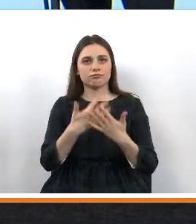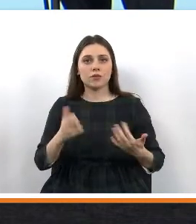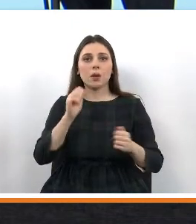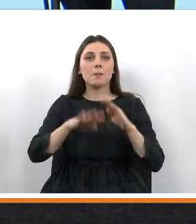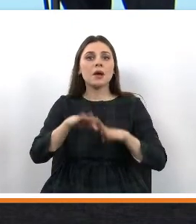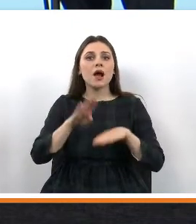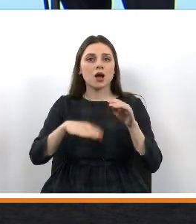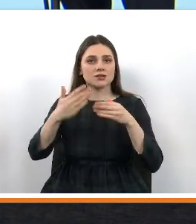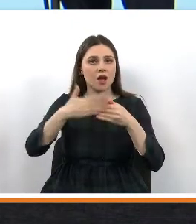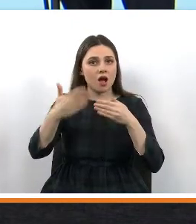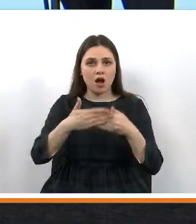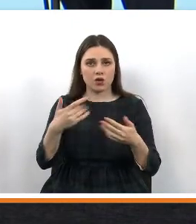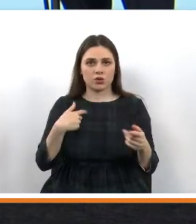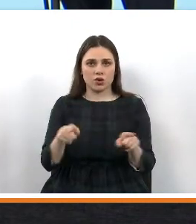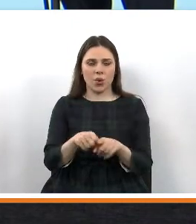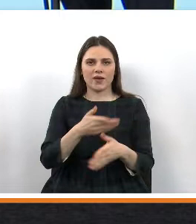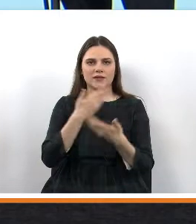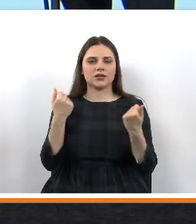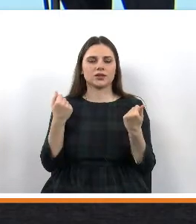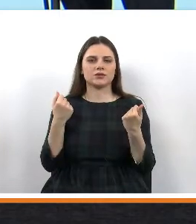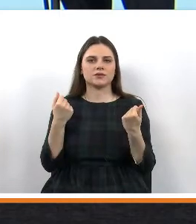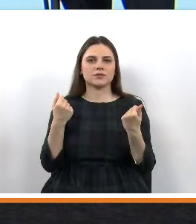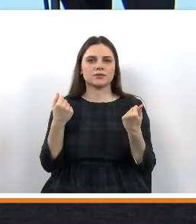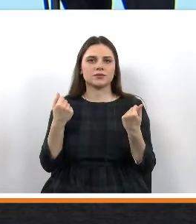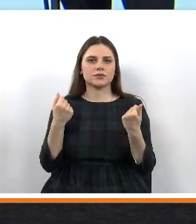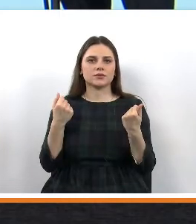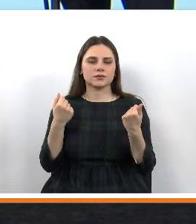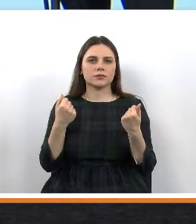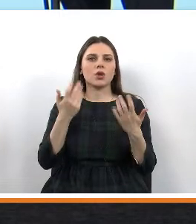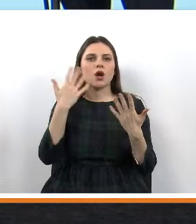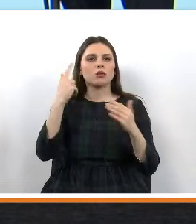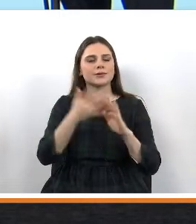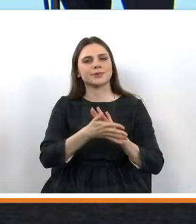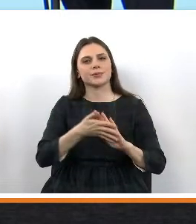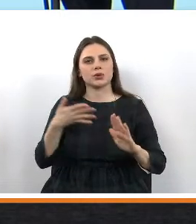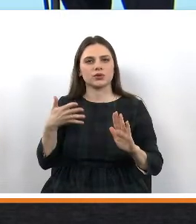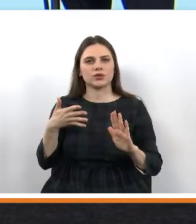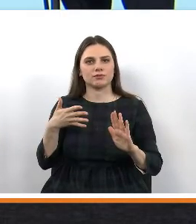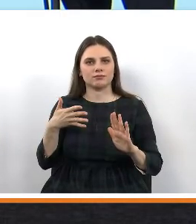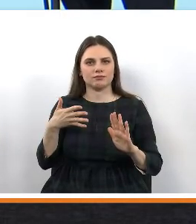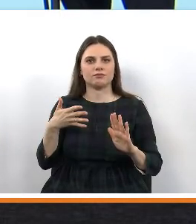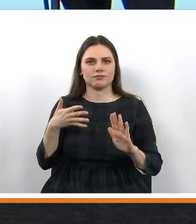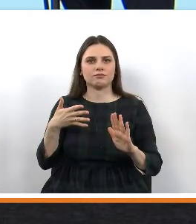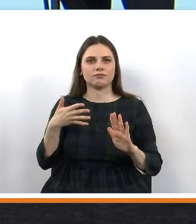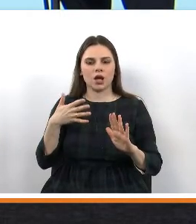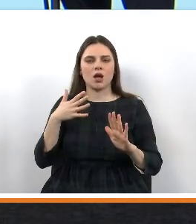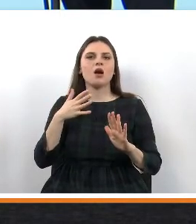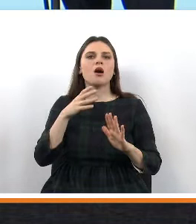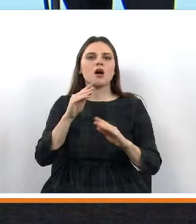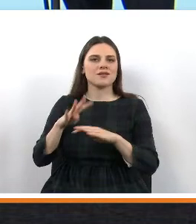Это прекрасно, что наказания у нас нет. Но когда мы понимаем, что некоторые грантодающие,